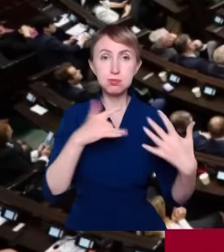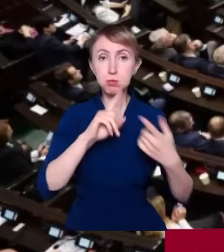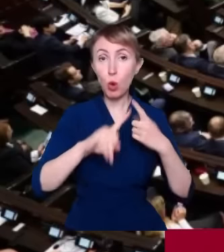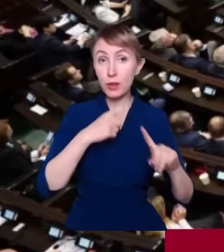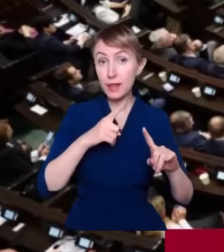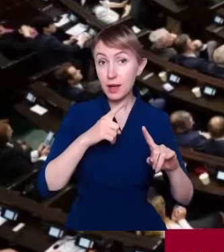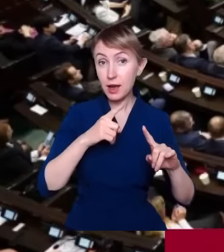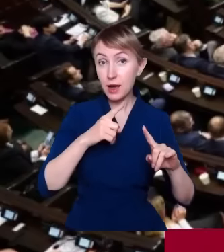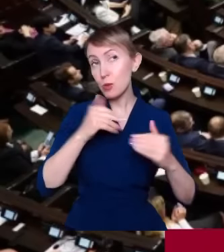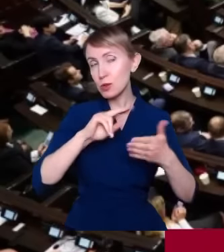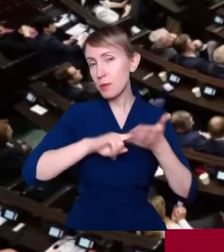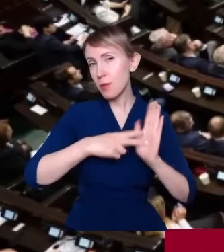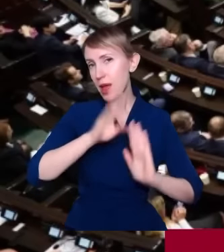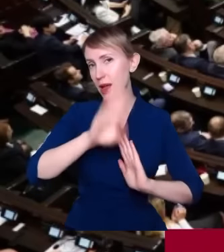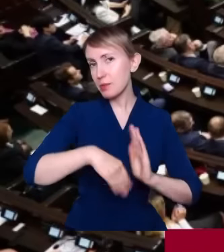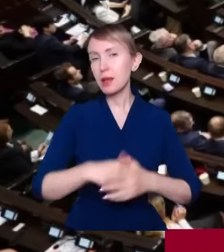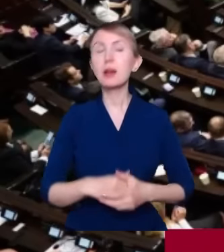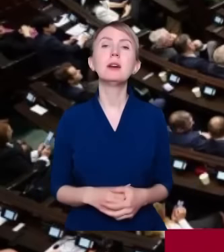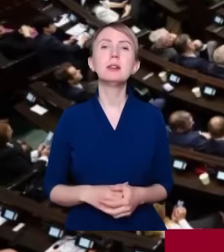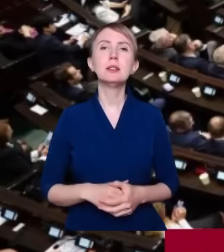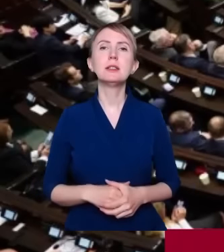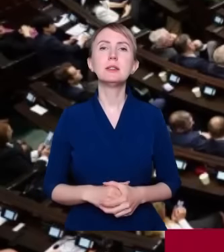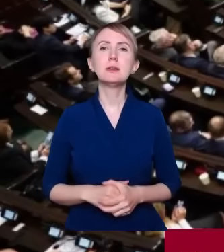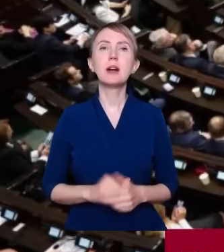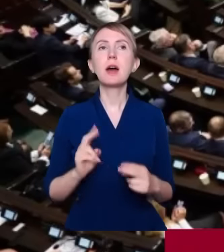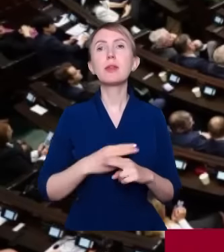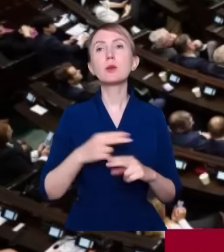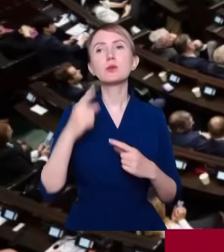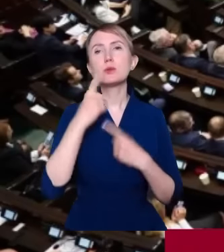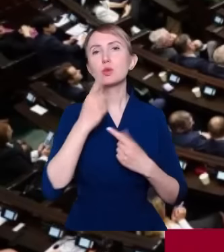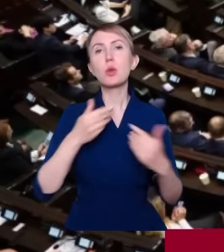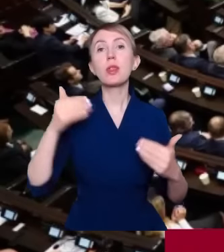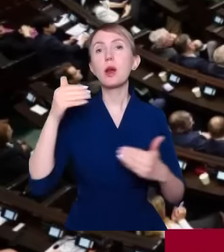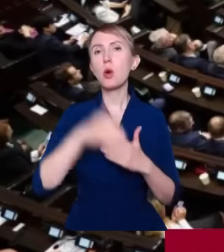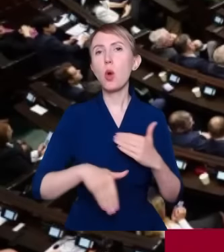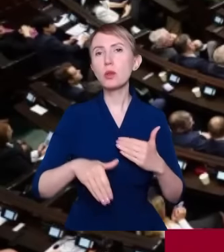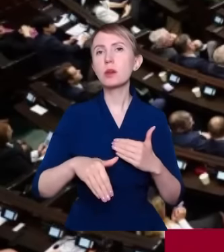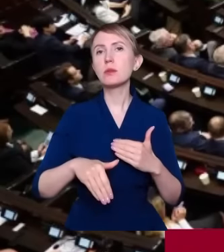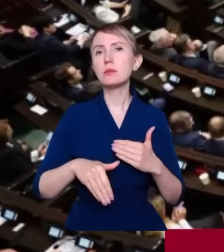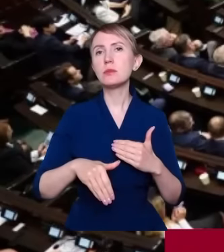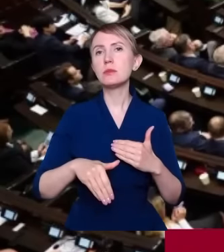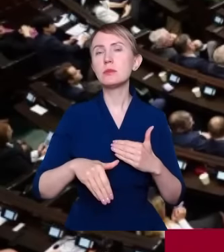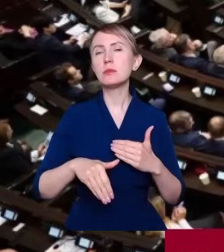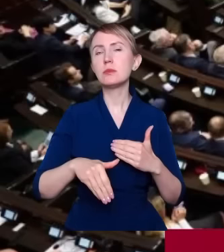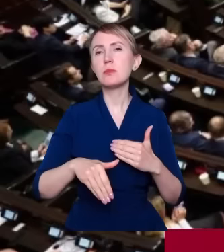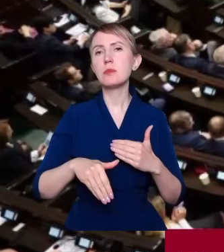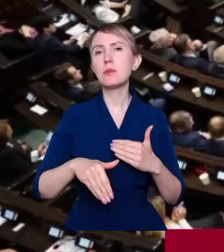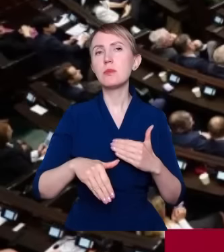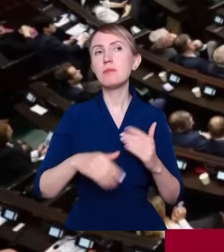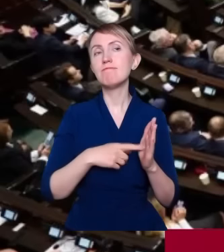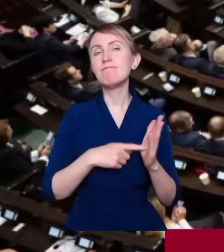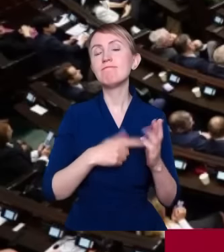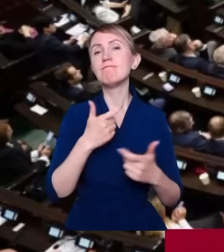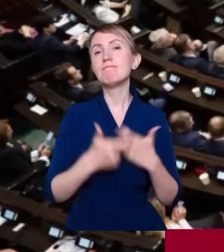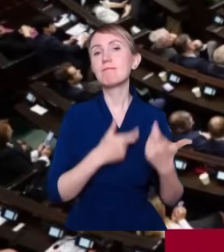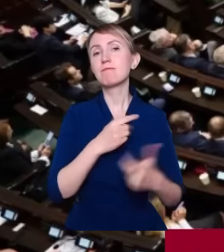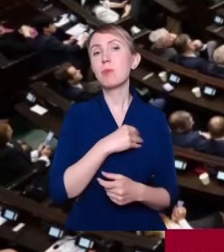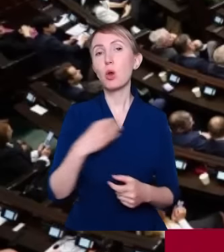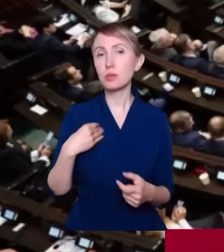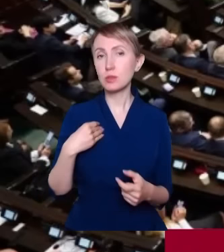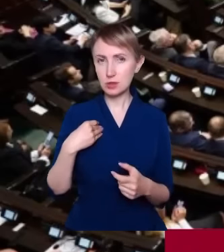plan, plan, którego zdaniem niektórych końcem, taką stacją docelową jest wprowadzenie w Polsce